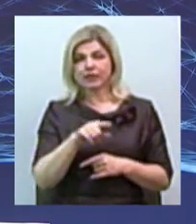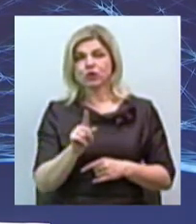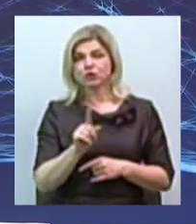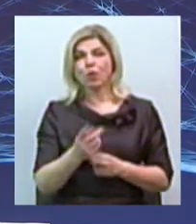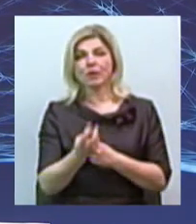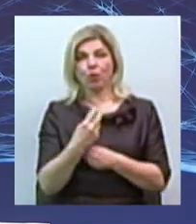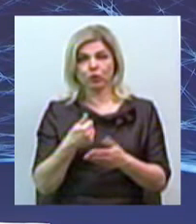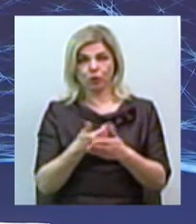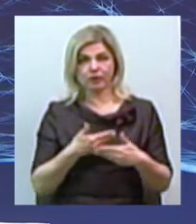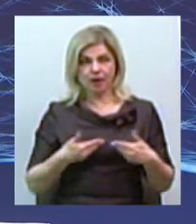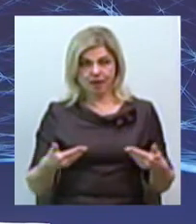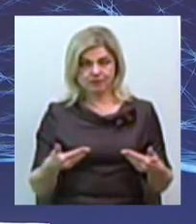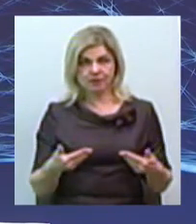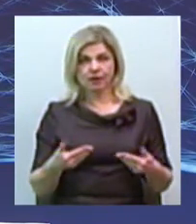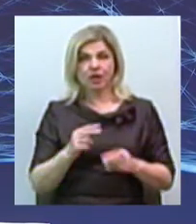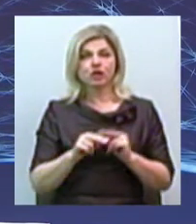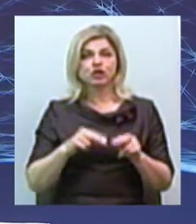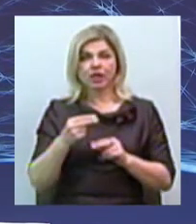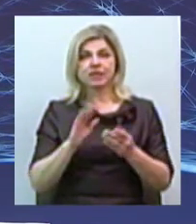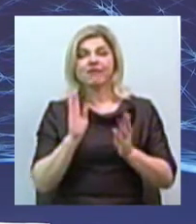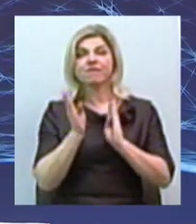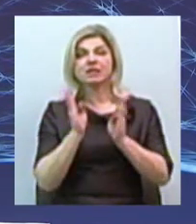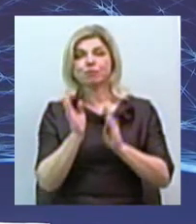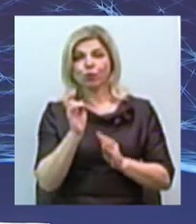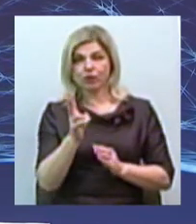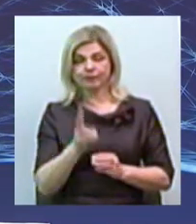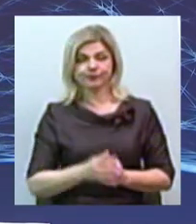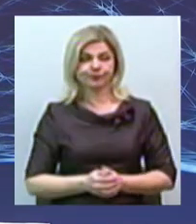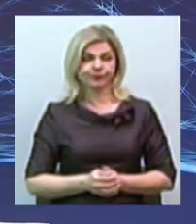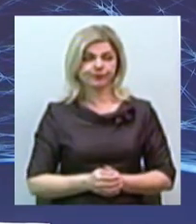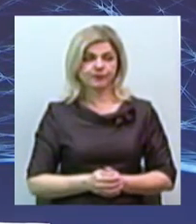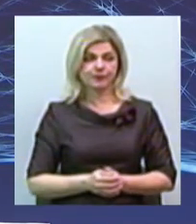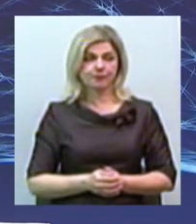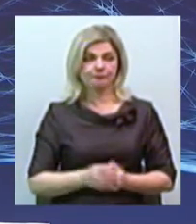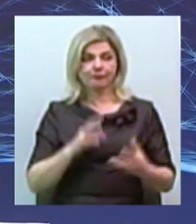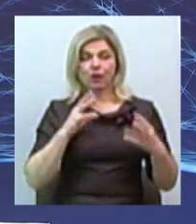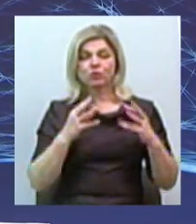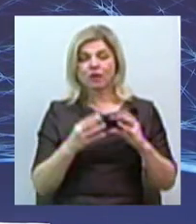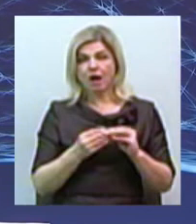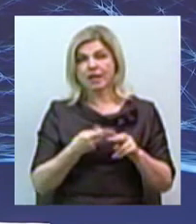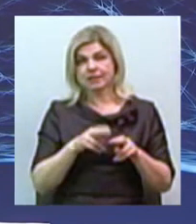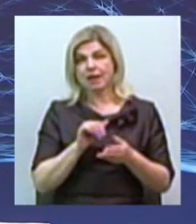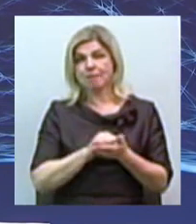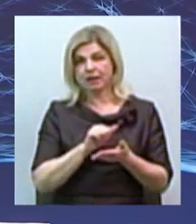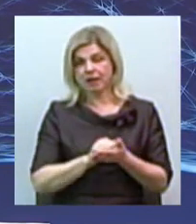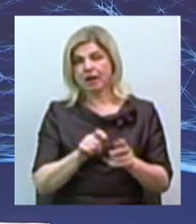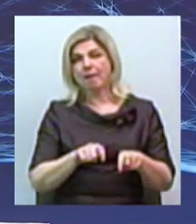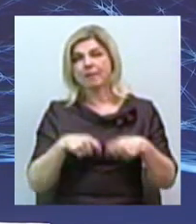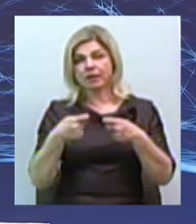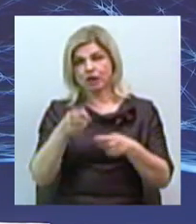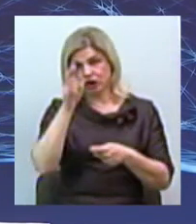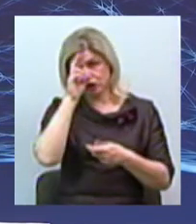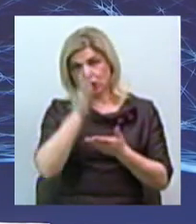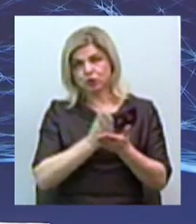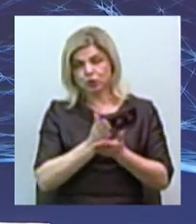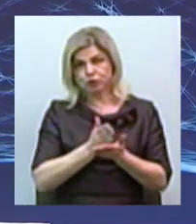нас через сторінку Фейсбуку, скажімо так, і ми узагальнений цей матеріал передаємо до нашої Державної служби якості